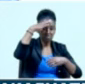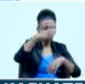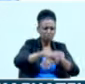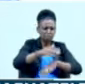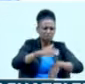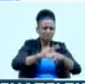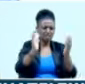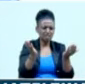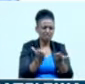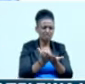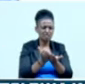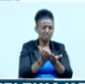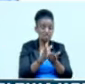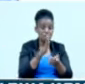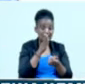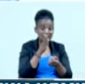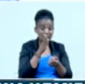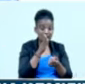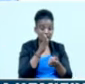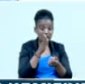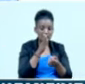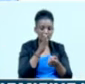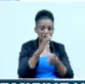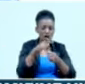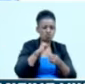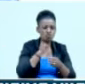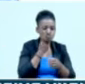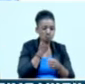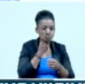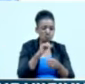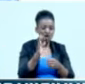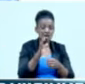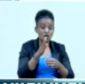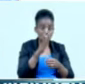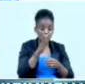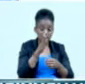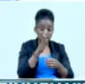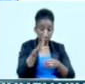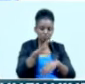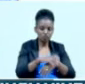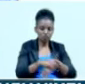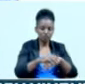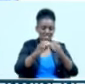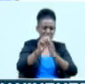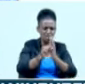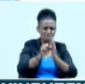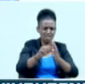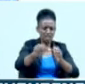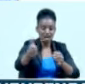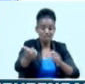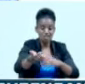kuri stade nta munyarwanda ukwiye gutegereza ko polisi mufata ngo ajye muri kasho nta munyarwanda ukwiye gutegereza ko bamufata akajya ku murenge agacibwa amande cyangwa